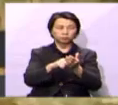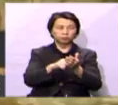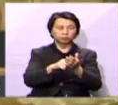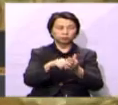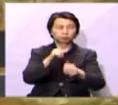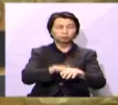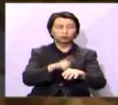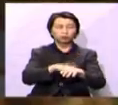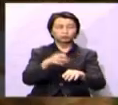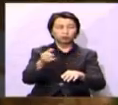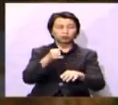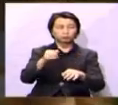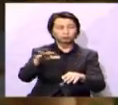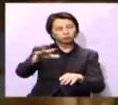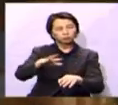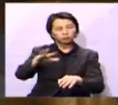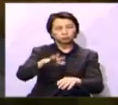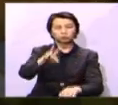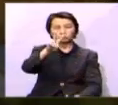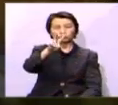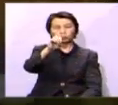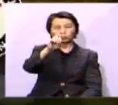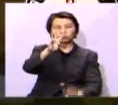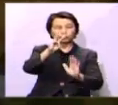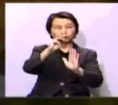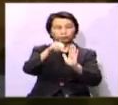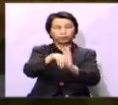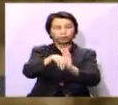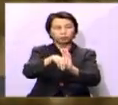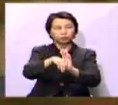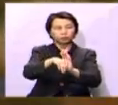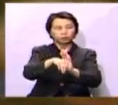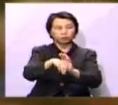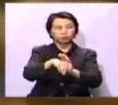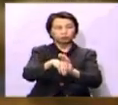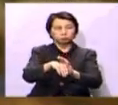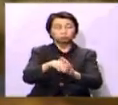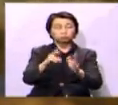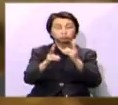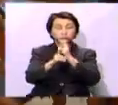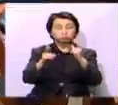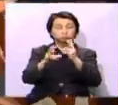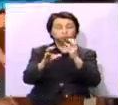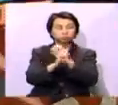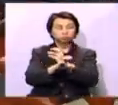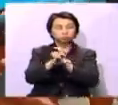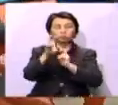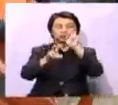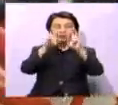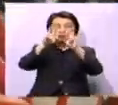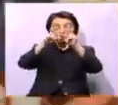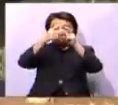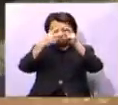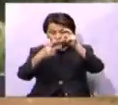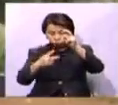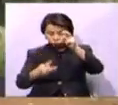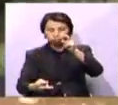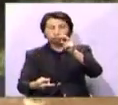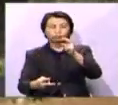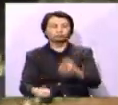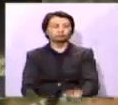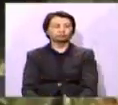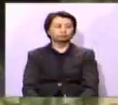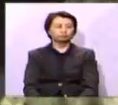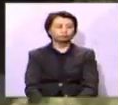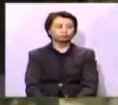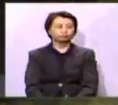Masa diambil sekitar 20 minit. Memang amat mencabar juga memanjat gua ini sebenarnya.